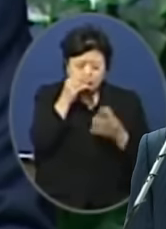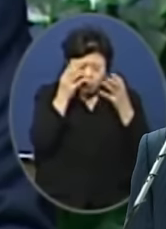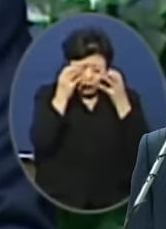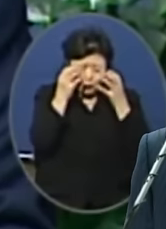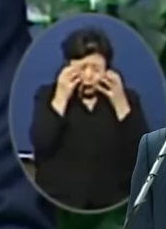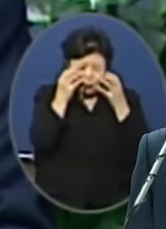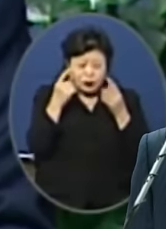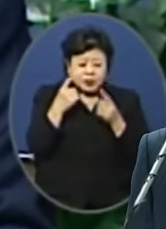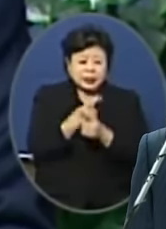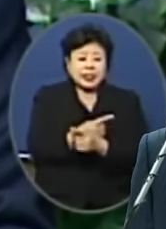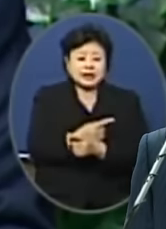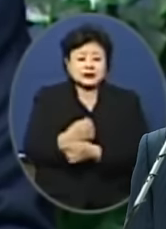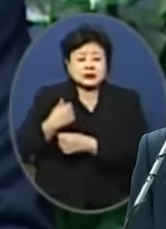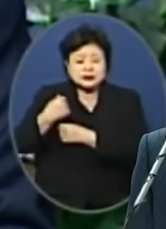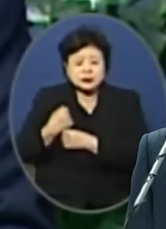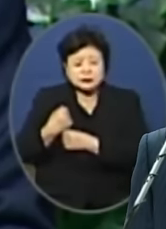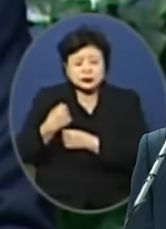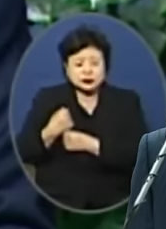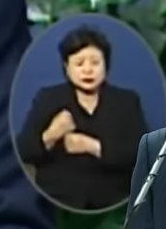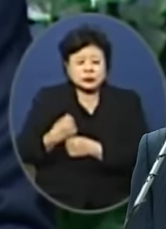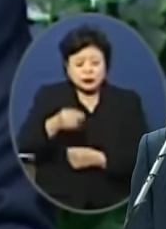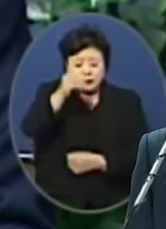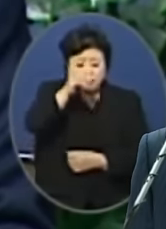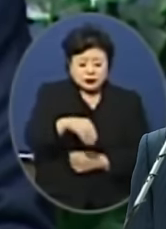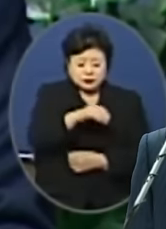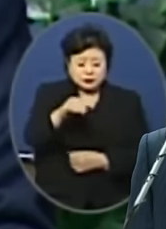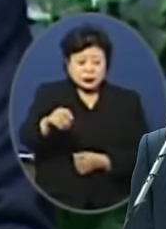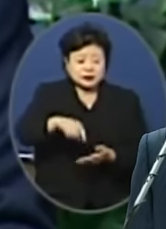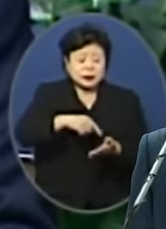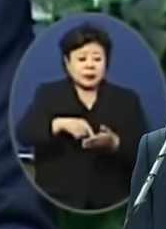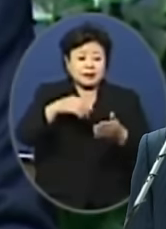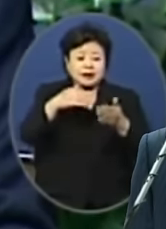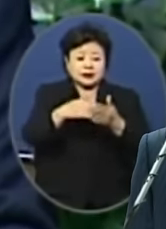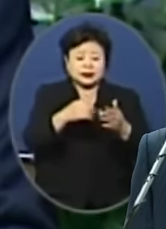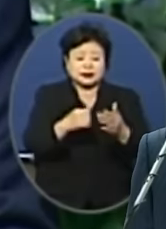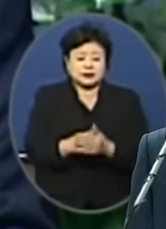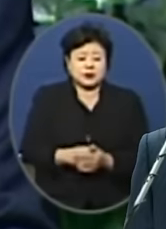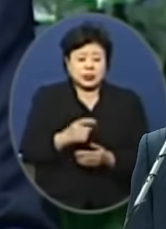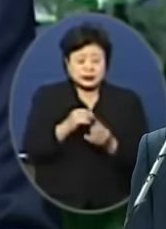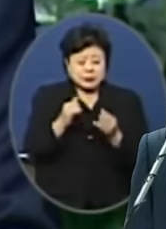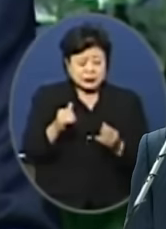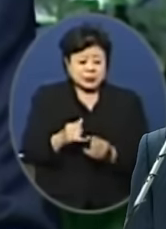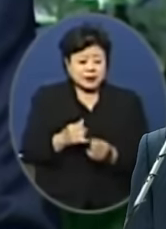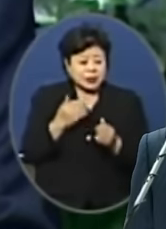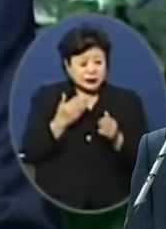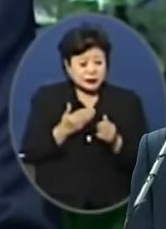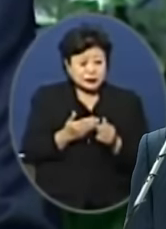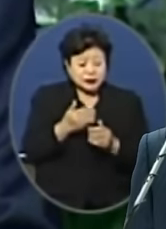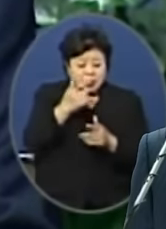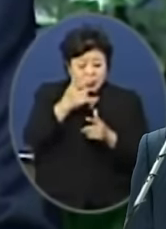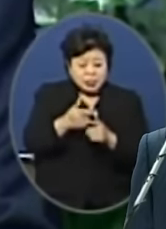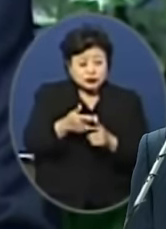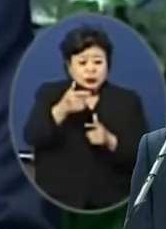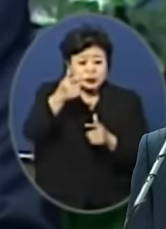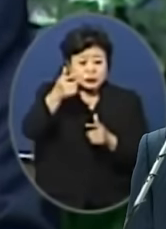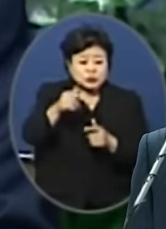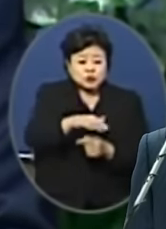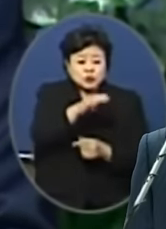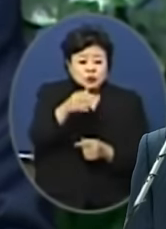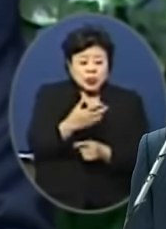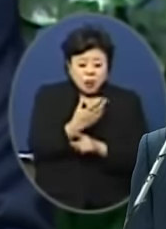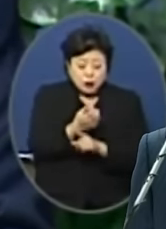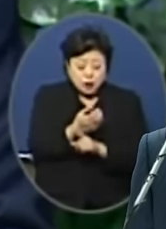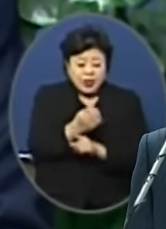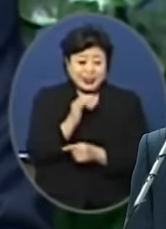고통을 대신 다 짊어지고 십자가에서 청산했으므로 우리 한 사람 한 사람에게는 예수님이 우리의